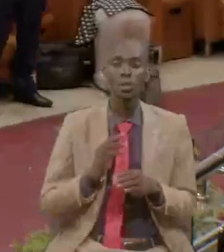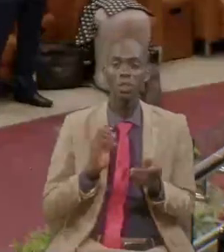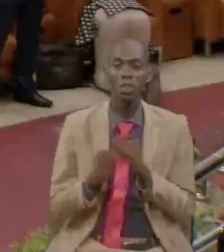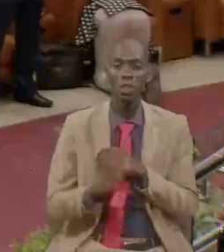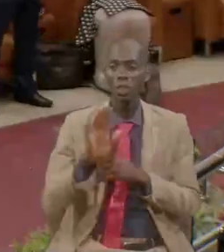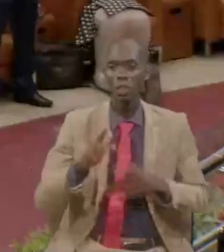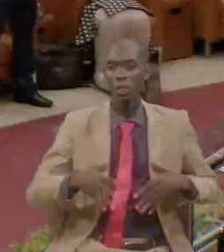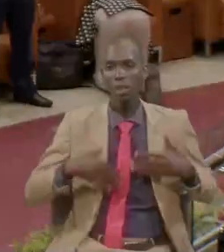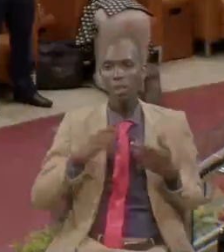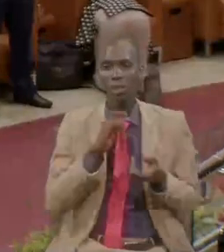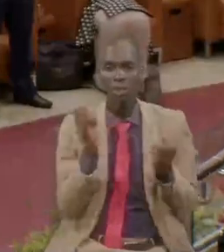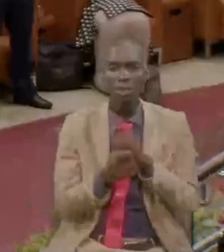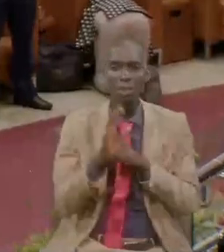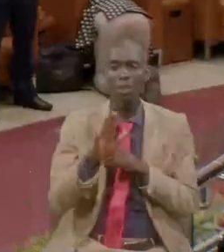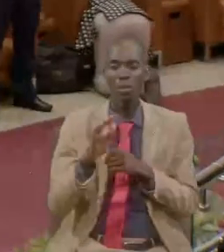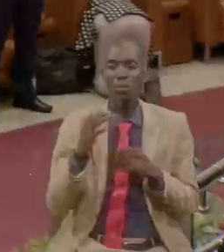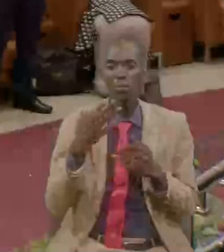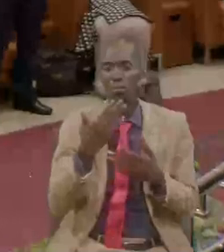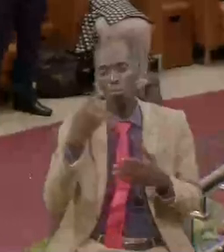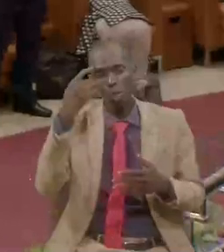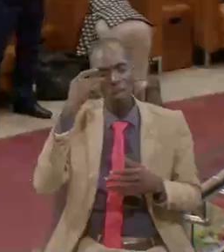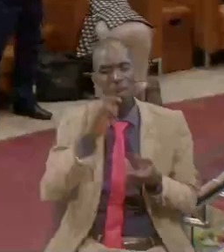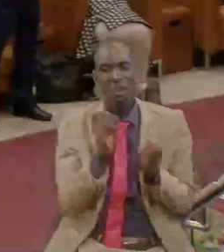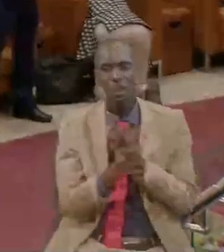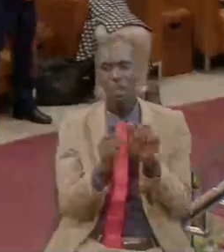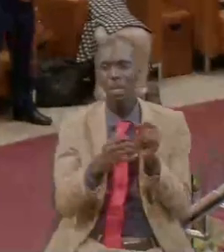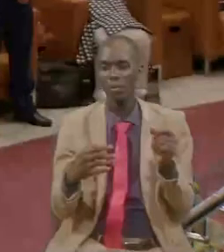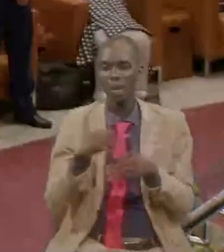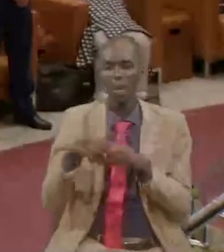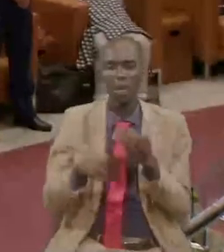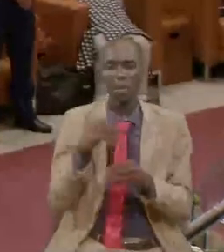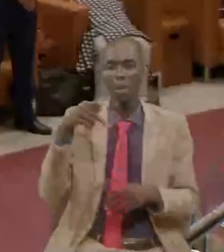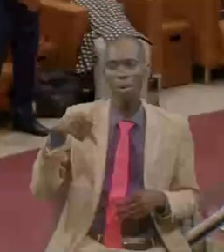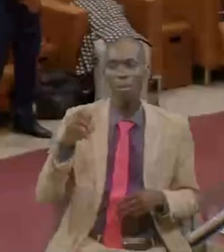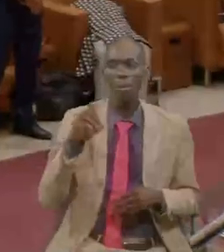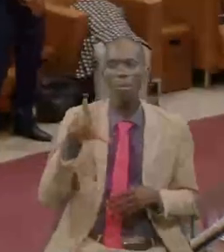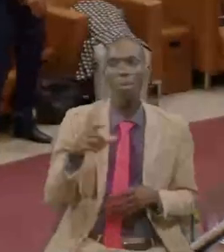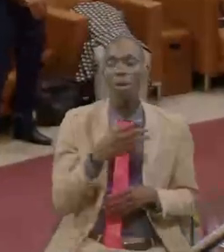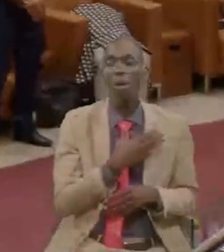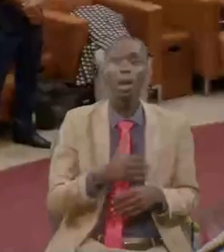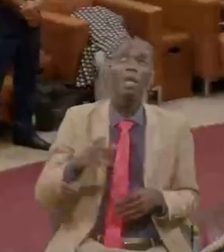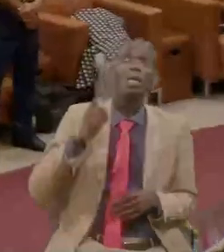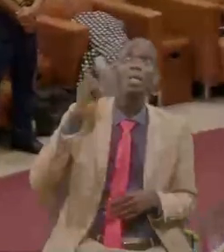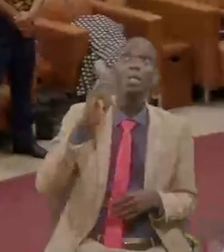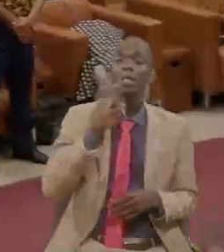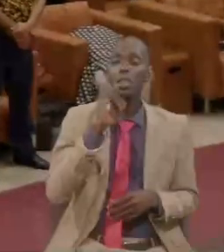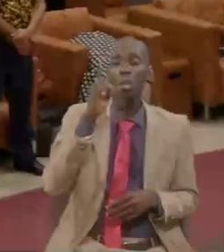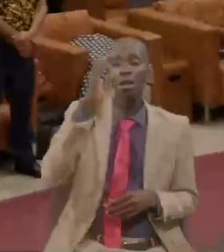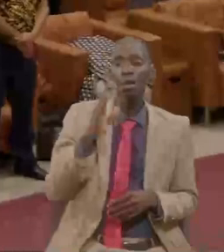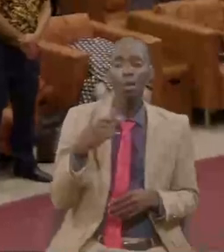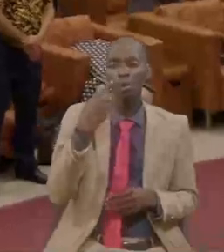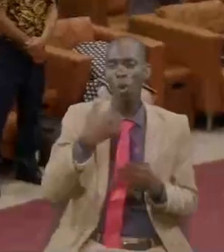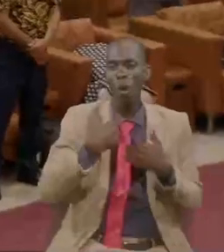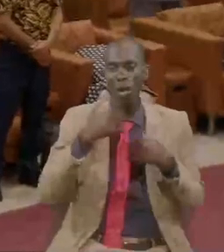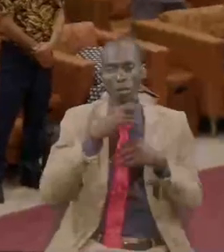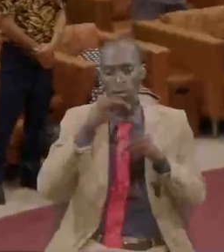changé ses poursuites. Il a tout changé pour lui. Il est le Dieu qui ne fait pas